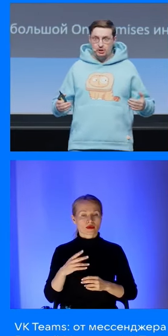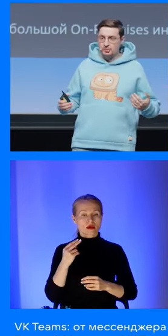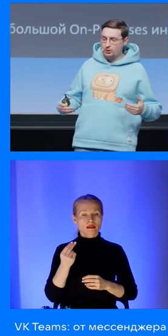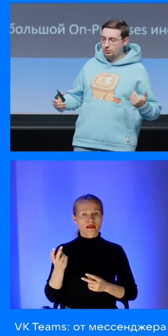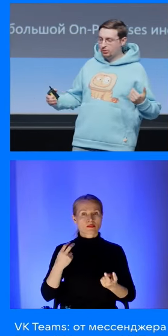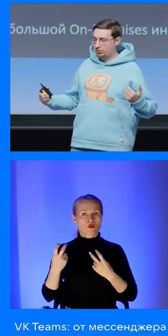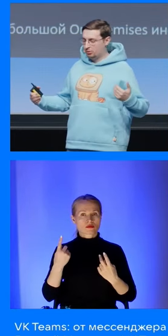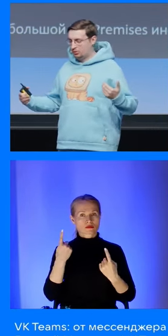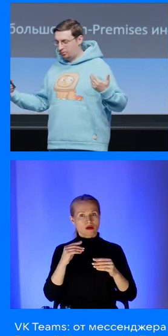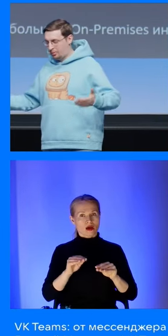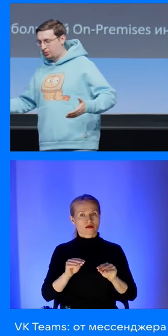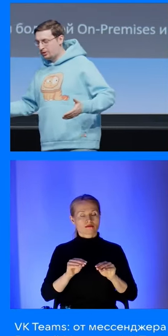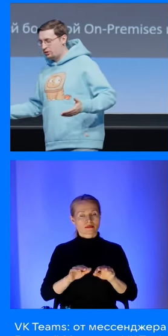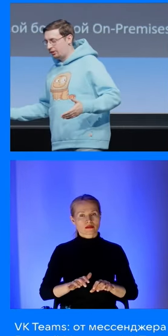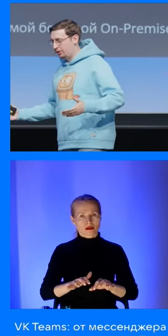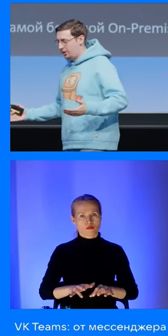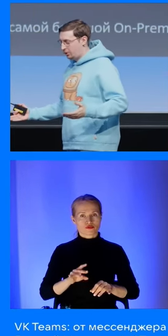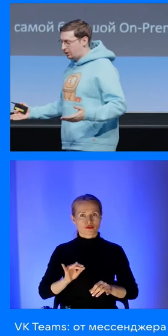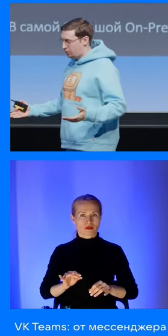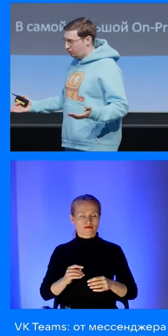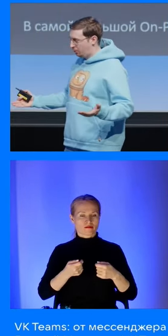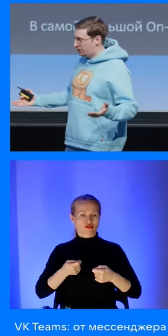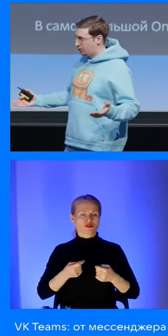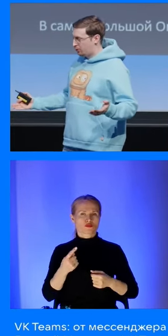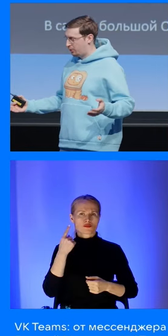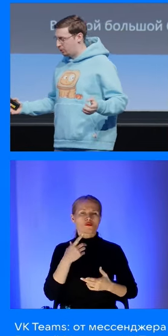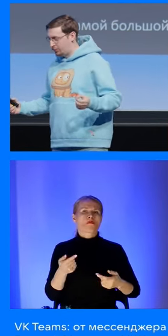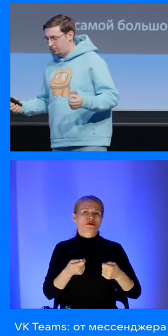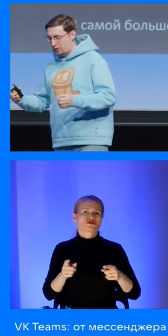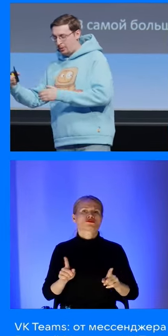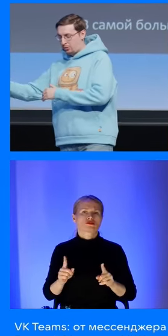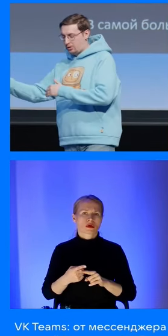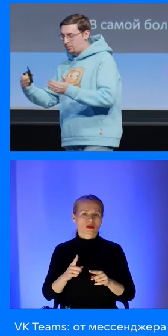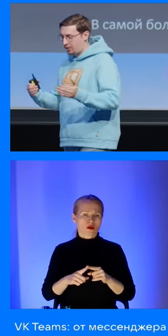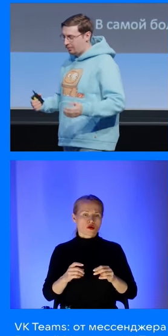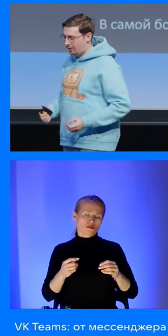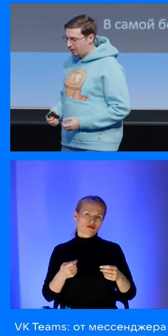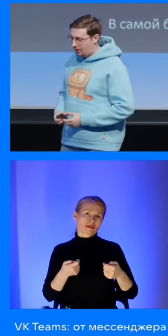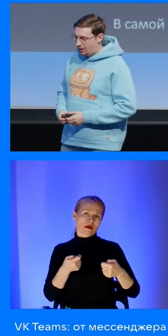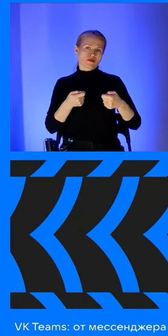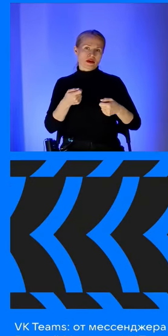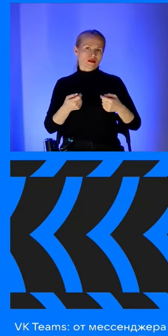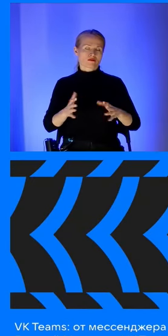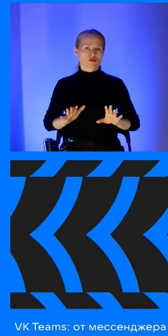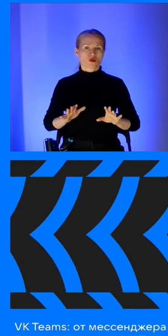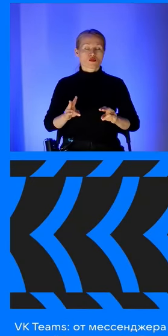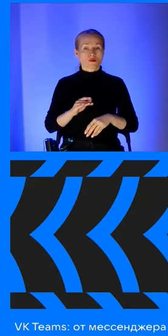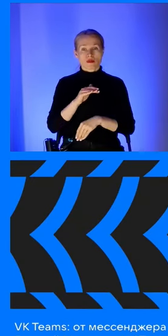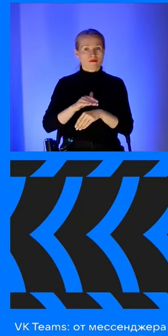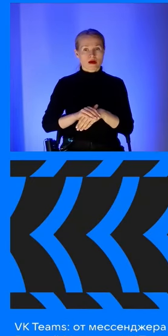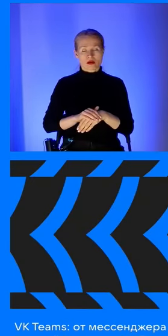приходят разработчики и спрашивают в команду мессенджера, то кажется, что такое мессенджер на сегодня? Ну, там, просто отправил какое-то сообщение. Но по